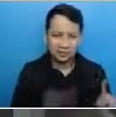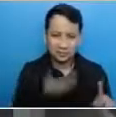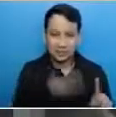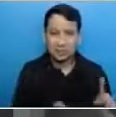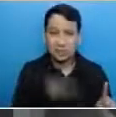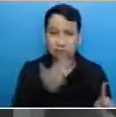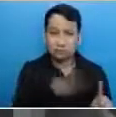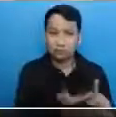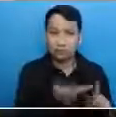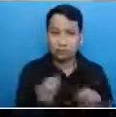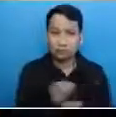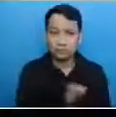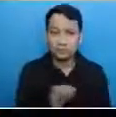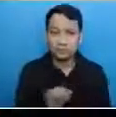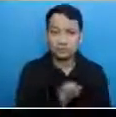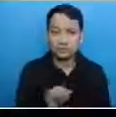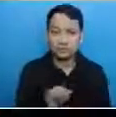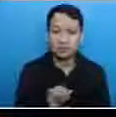anak?